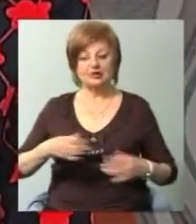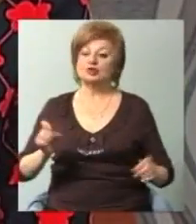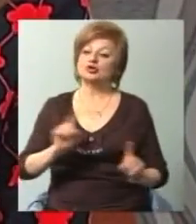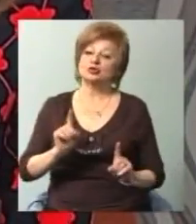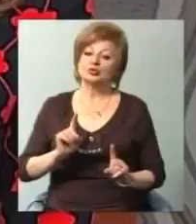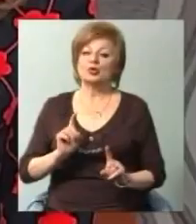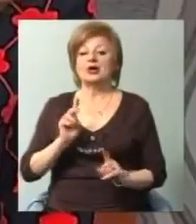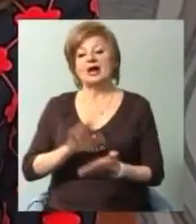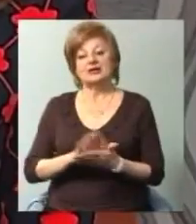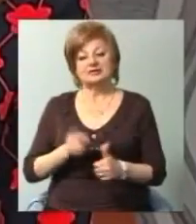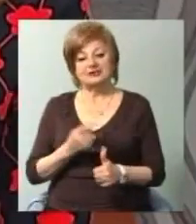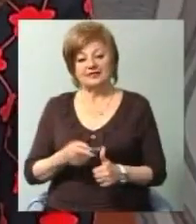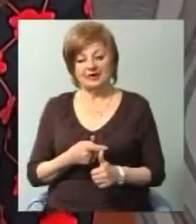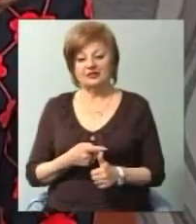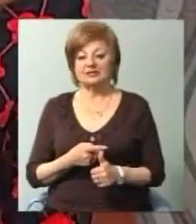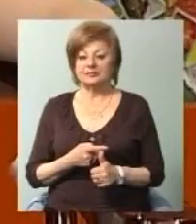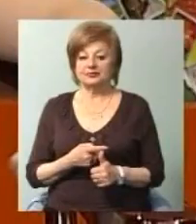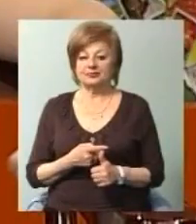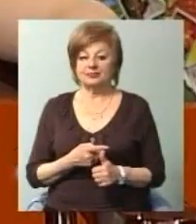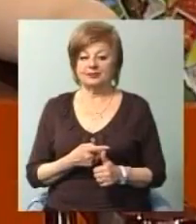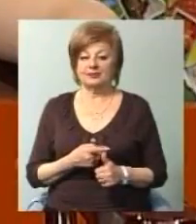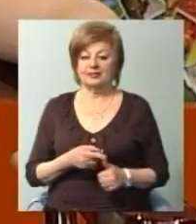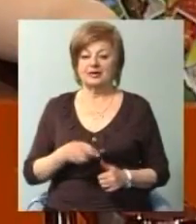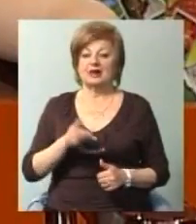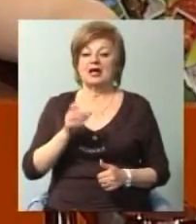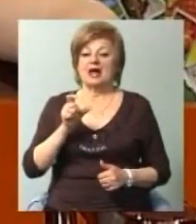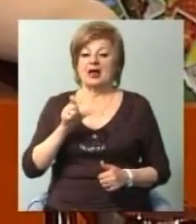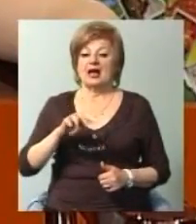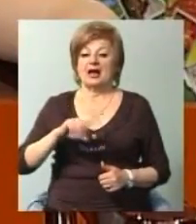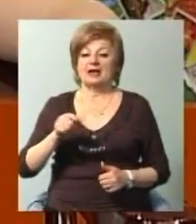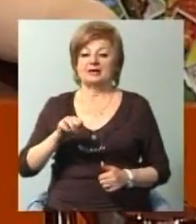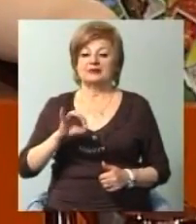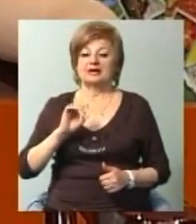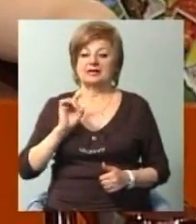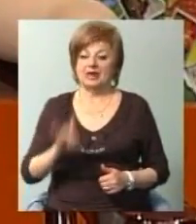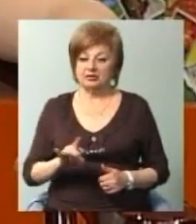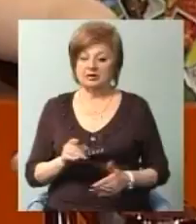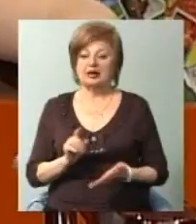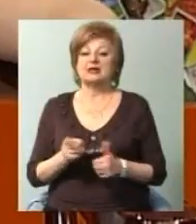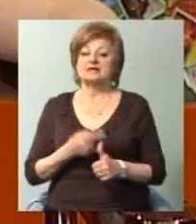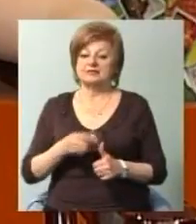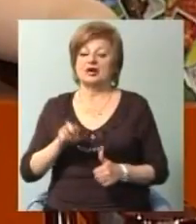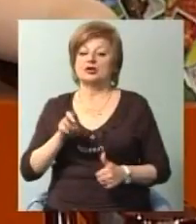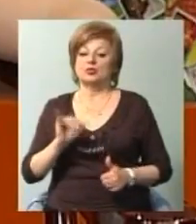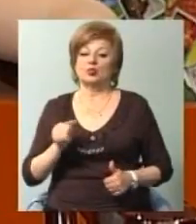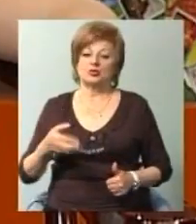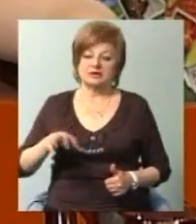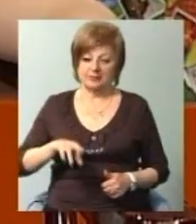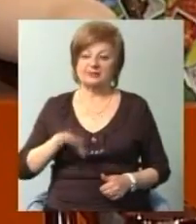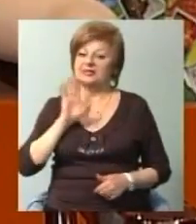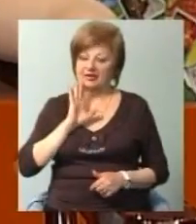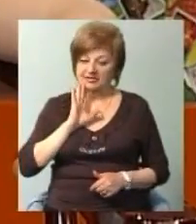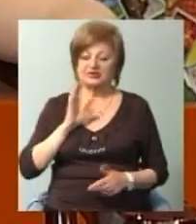за порода, як звати? Ми тебе слухаємо. Йоркширський ельтельєр. Її звати Буся. Це